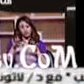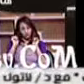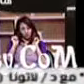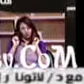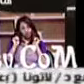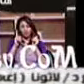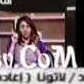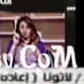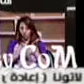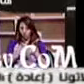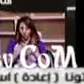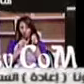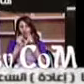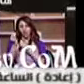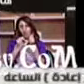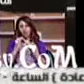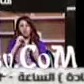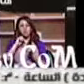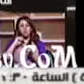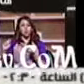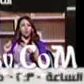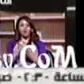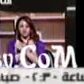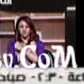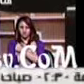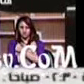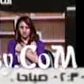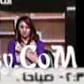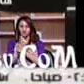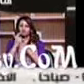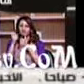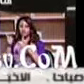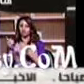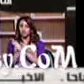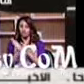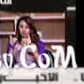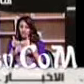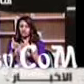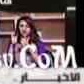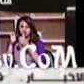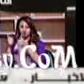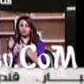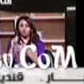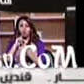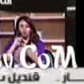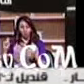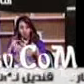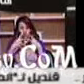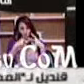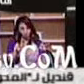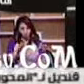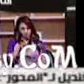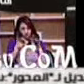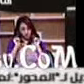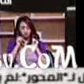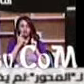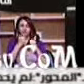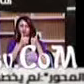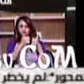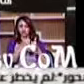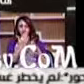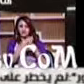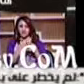بس انا عايز انا عايز اقوللك يا دكتور صفه انا احيي الحزب على هذا الموقف واحيي المحافظ على هذا الموقف ان المحافظ عندما يجد ان